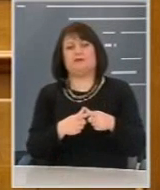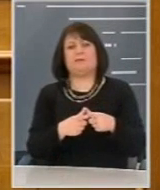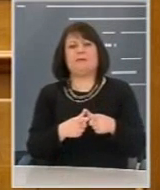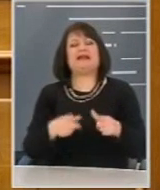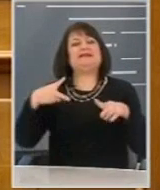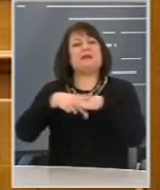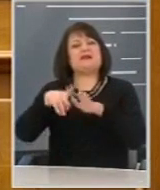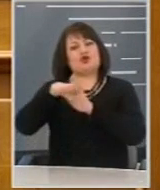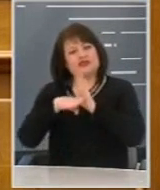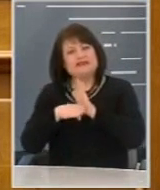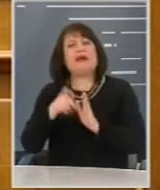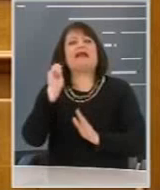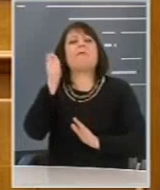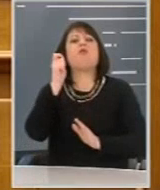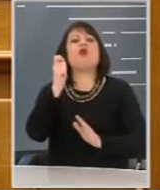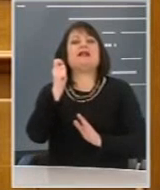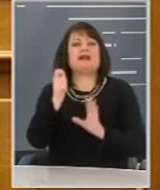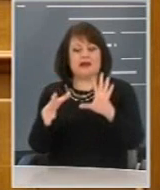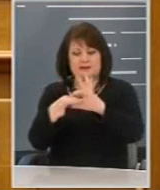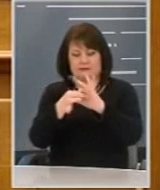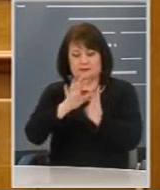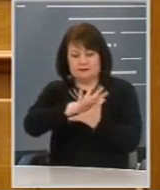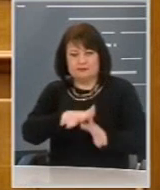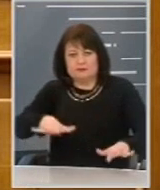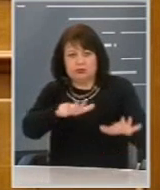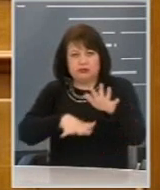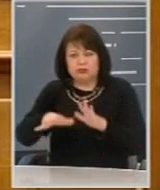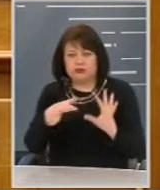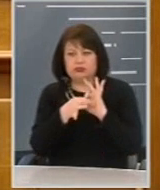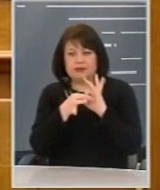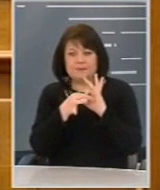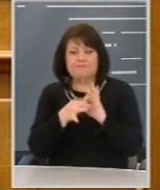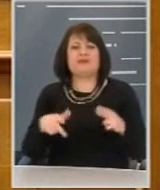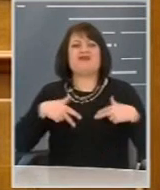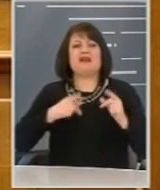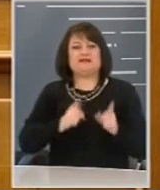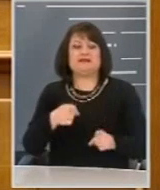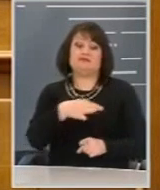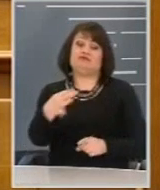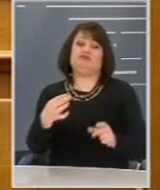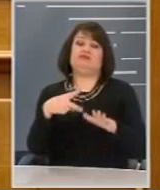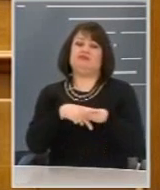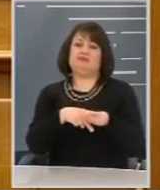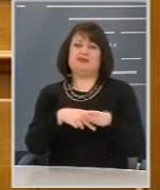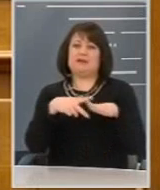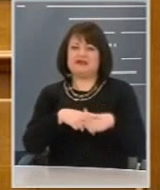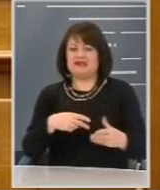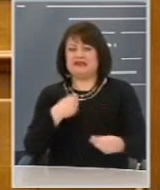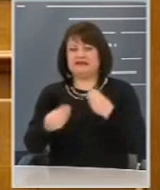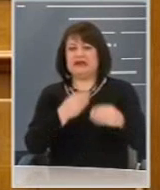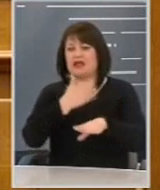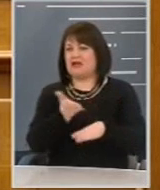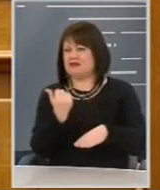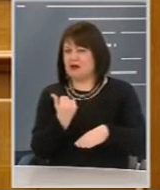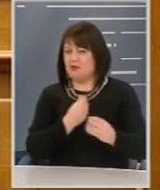τραπεζικού συστήματος, γιατί πολύ απλά. Οι κυβερνήσεις διορίζαν τραπεζίτες, οι τραπεζίτες δίναν δάνεια με αέρα για να